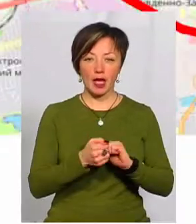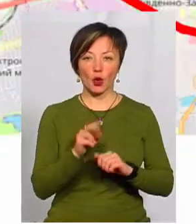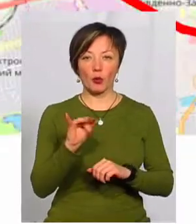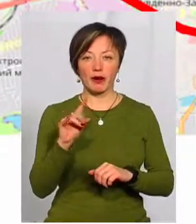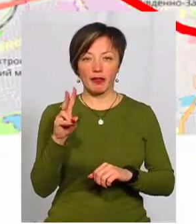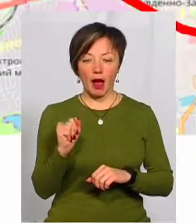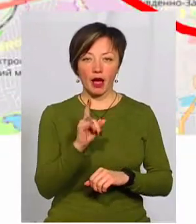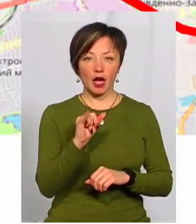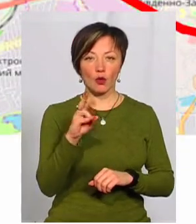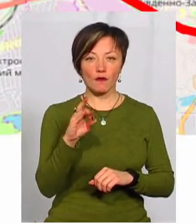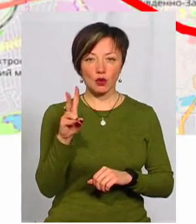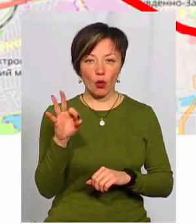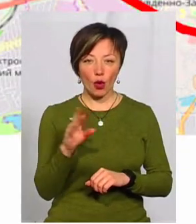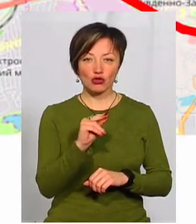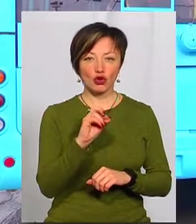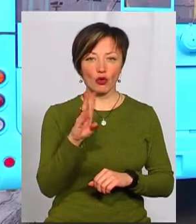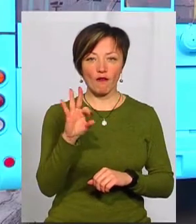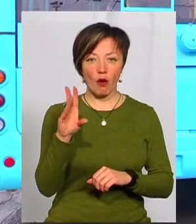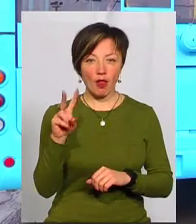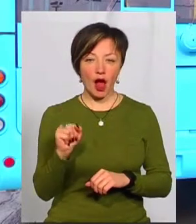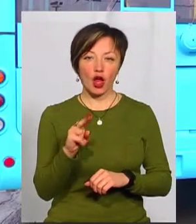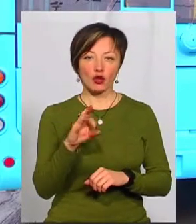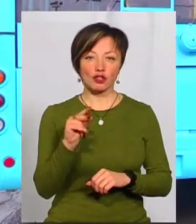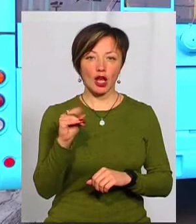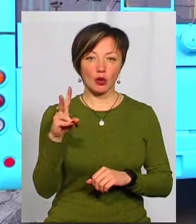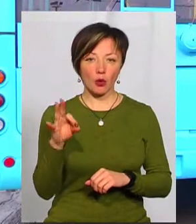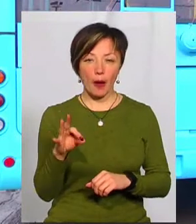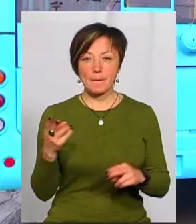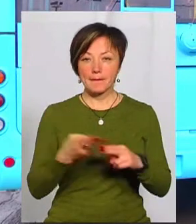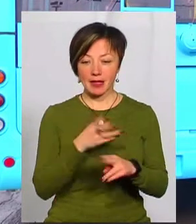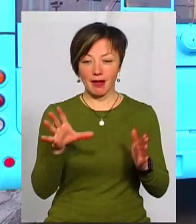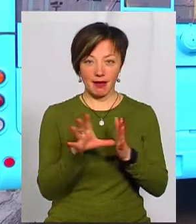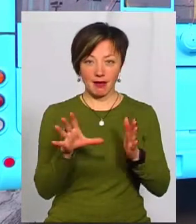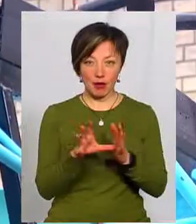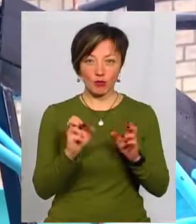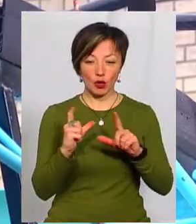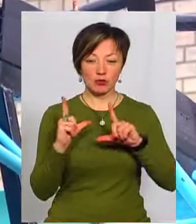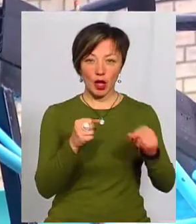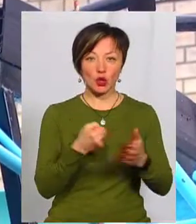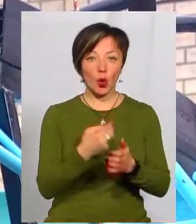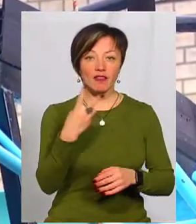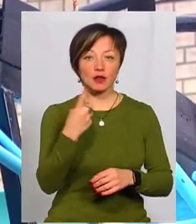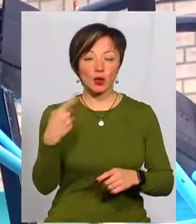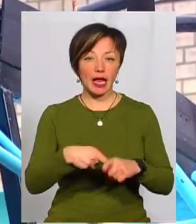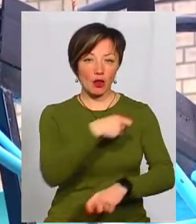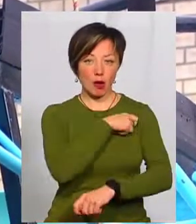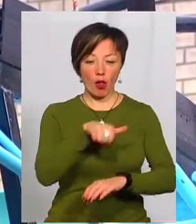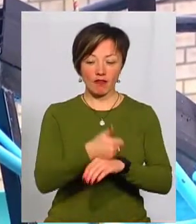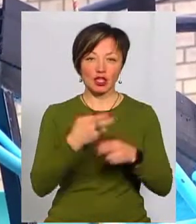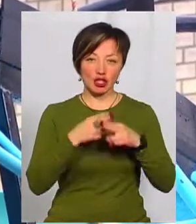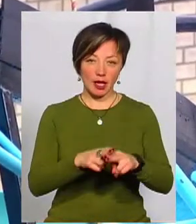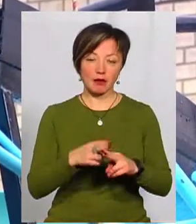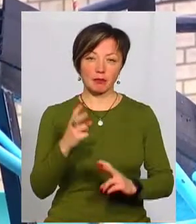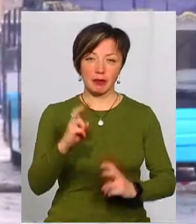Купріна, Красовського, Чорновола та Довженка. Без контактної мережі тролейбус може курсувати до 21 кілометра, каже головний інженер